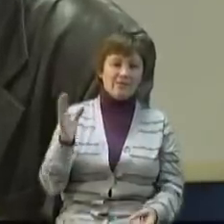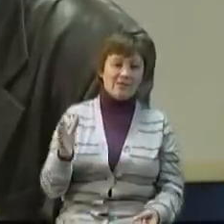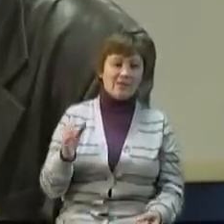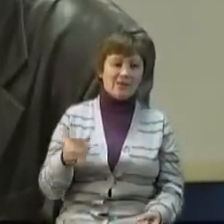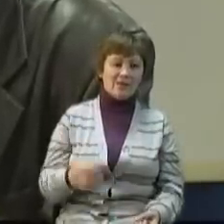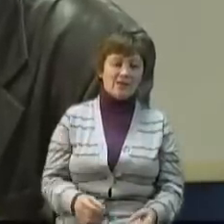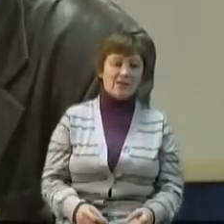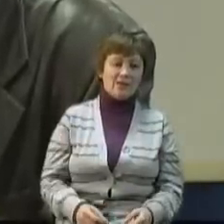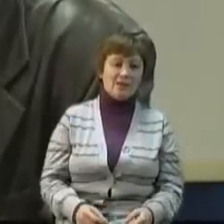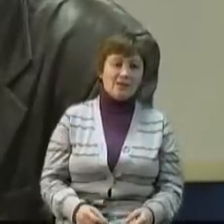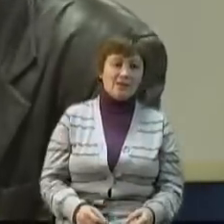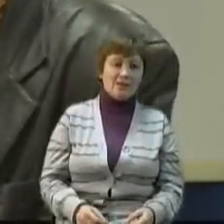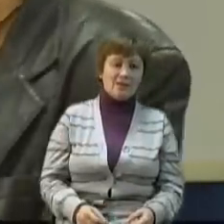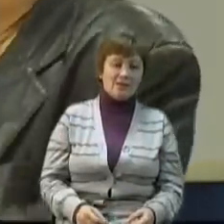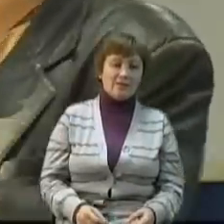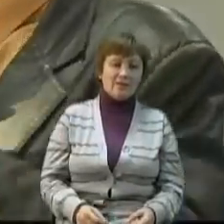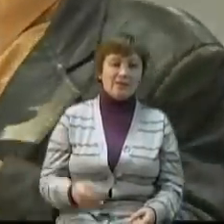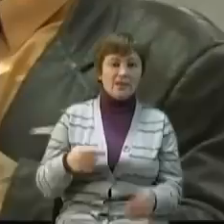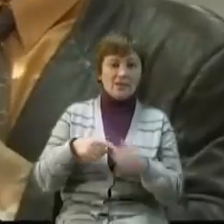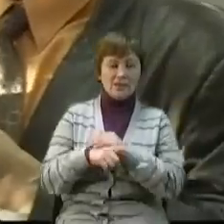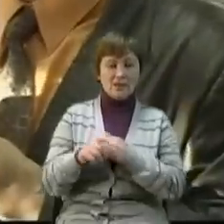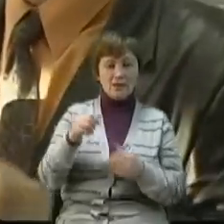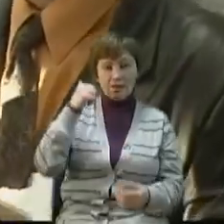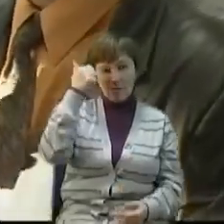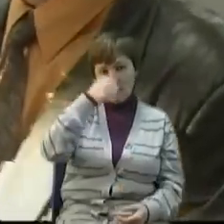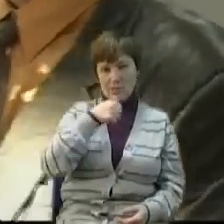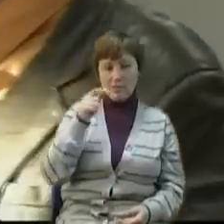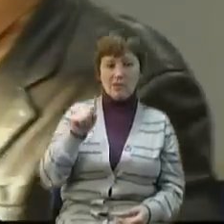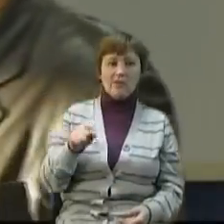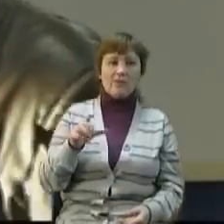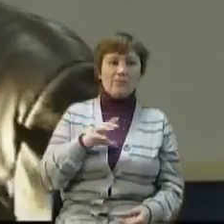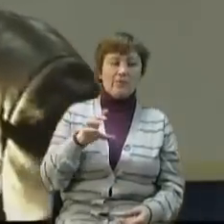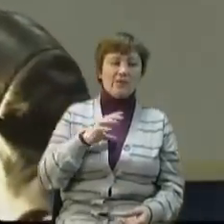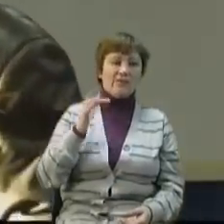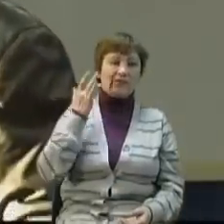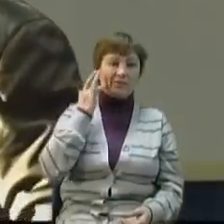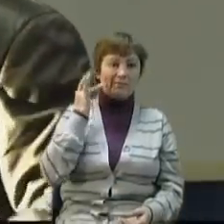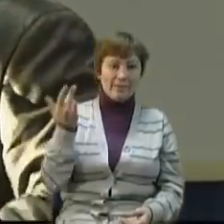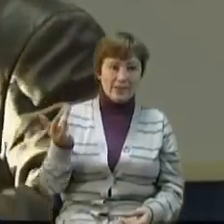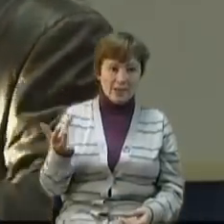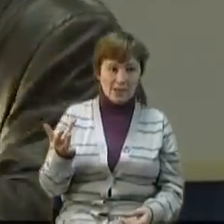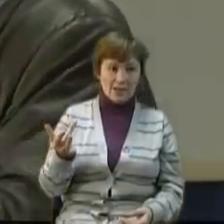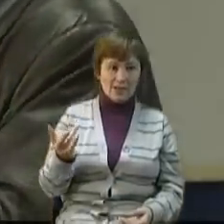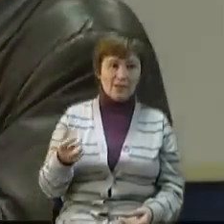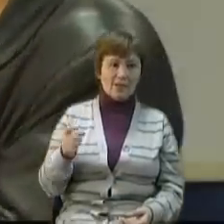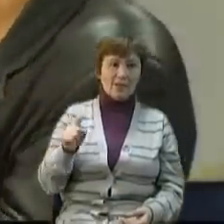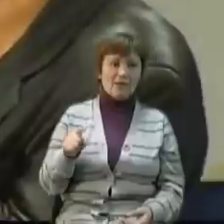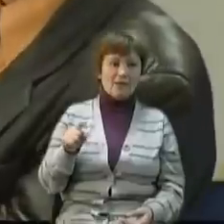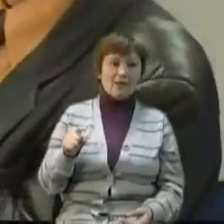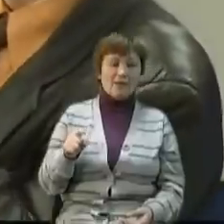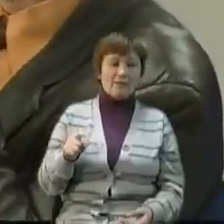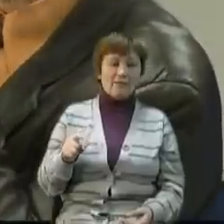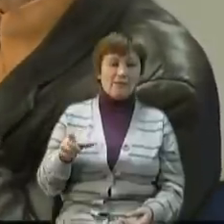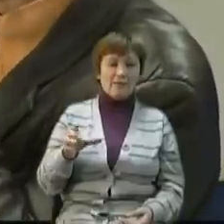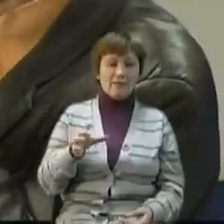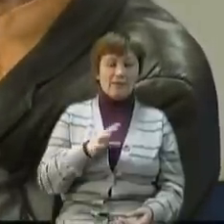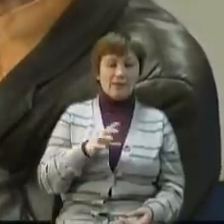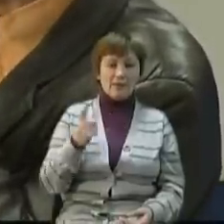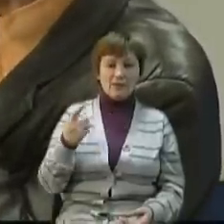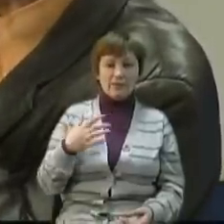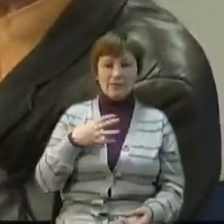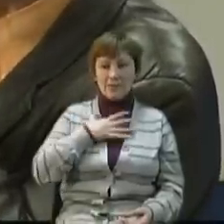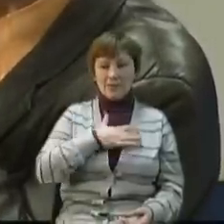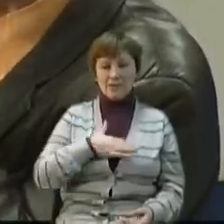недавно, в начале года был в Соединенных Штатах, и там со мной произошло одно